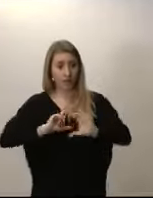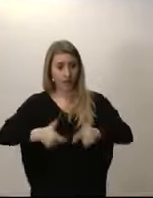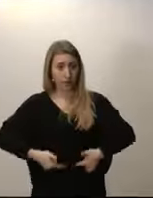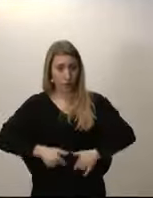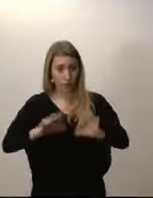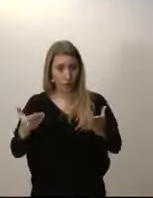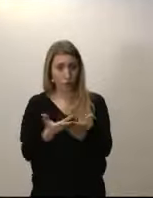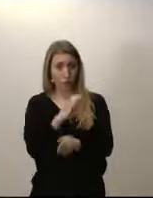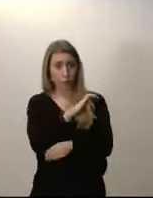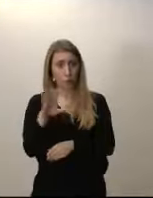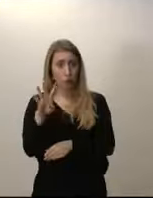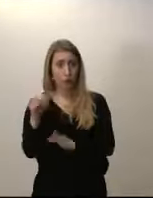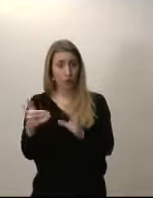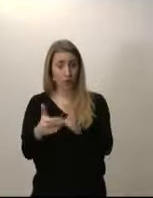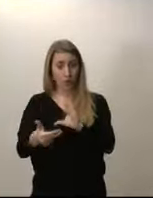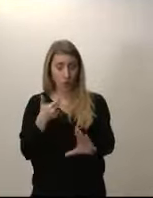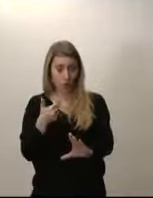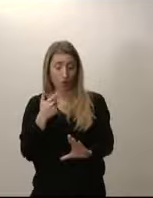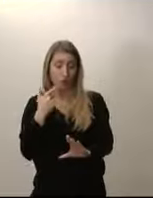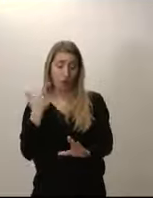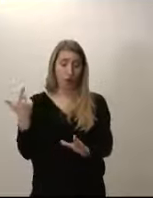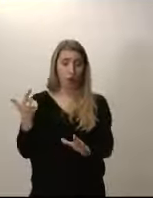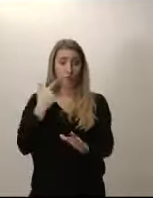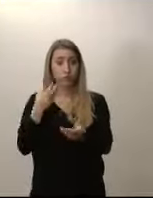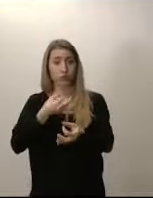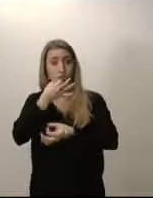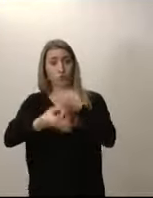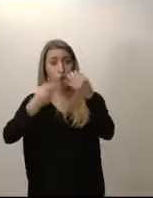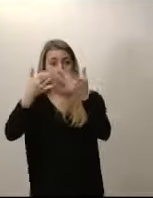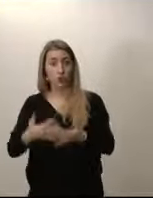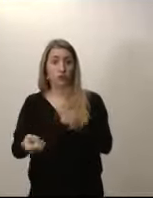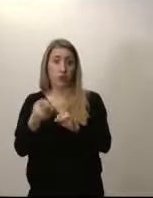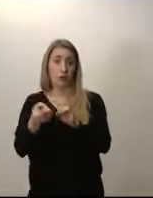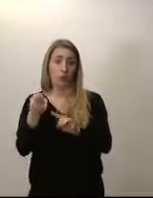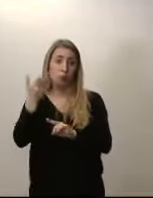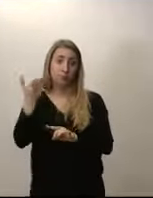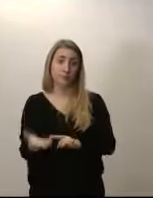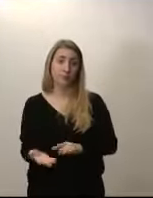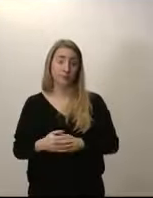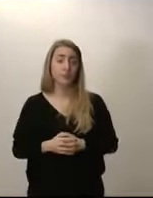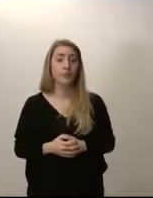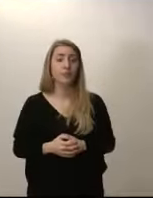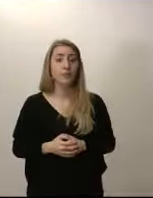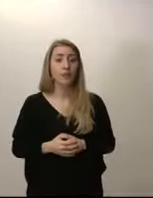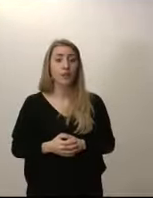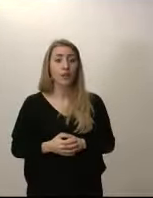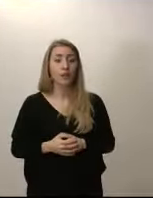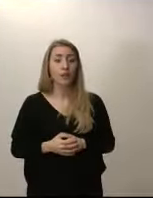142 000 euros. Je vous ai cité les postes les plus importants de cette rubrique-là. Les